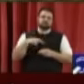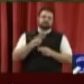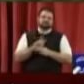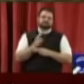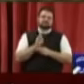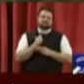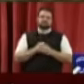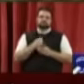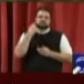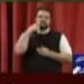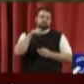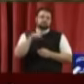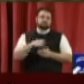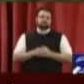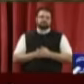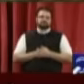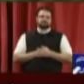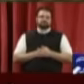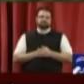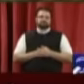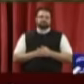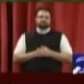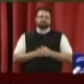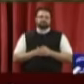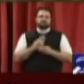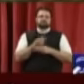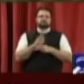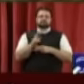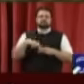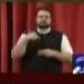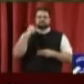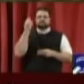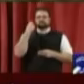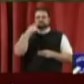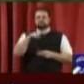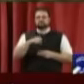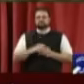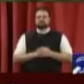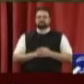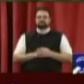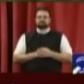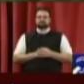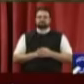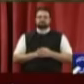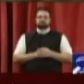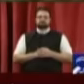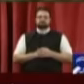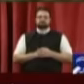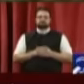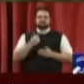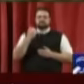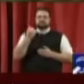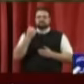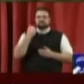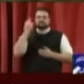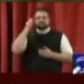n-am știut. Da? De aceea, atunci când nu știi, se trece mai ușor peste... Când știi, deja timmul stră